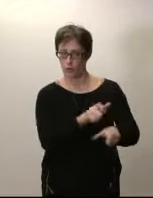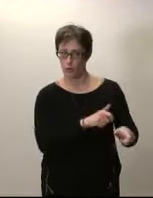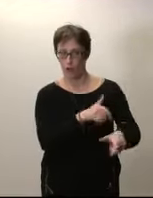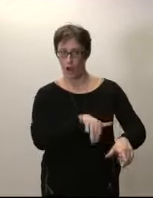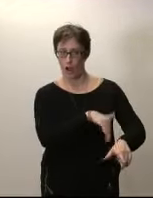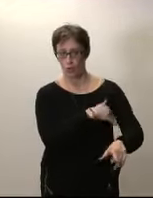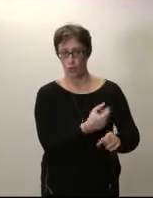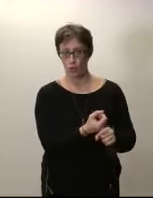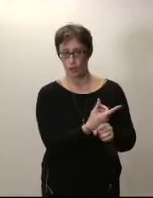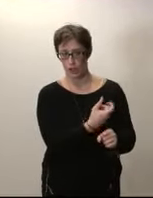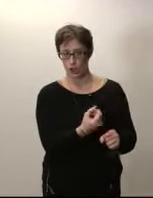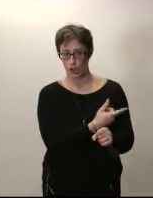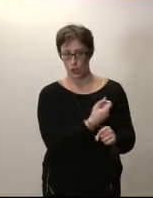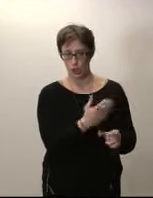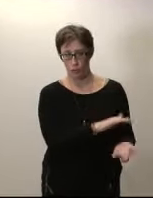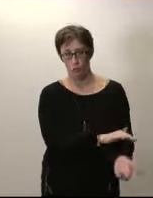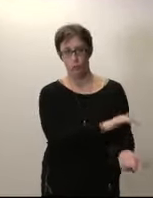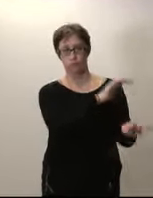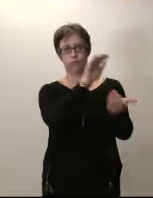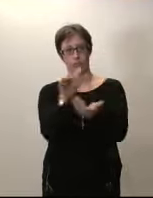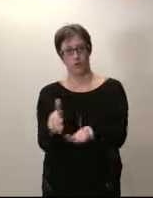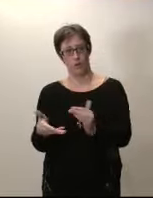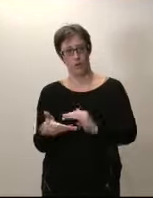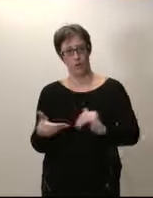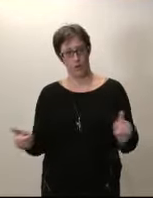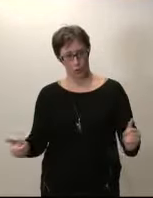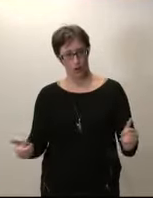qui faisait la compétence déchets à la ville de Thionville,